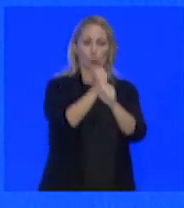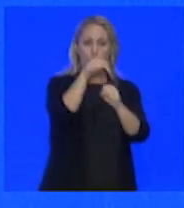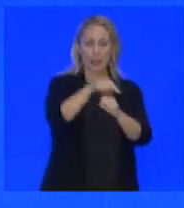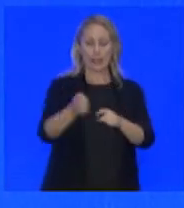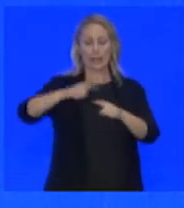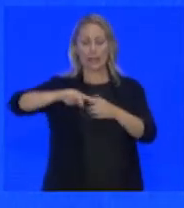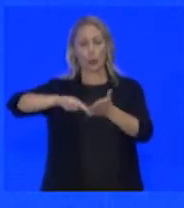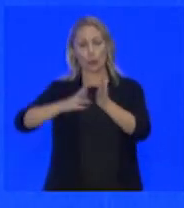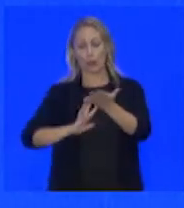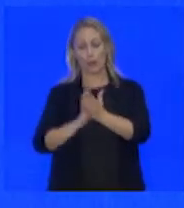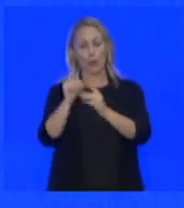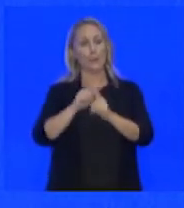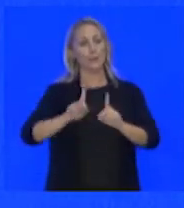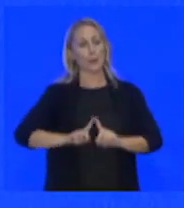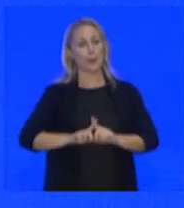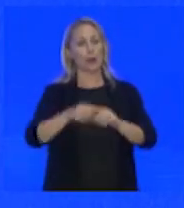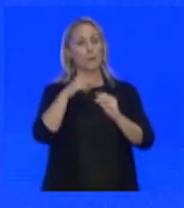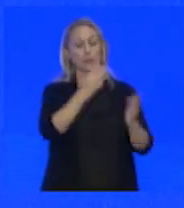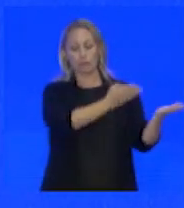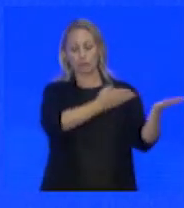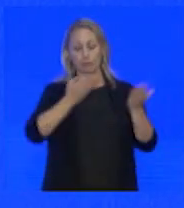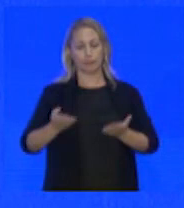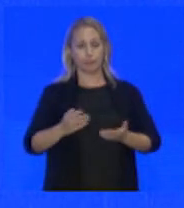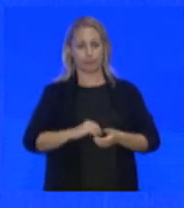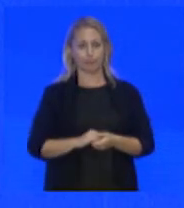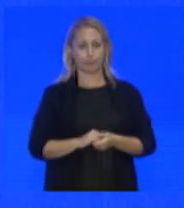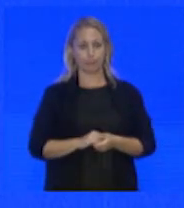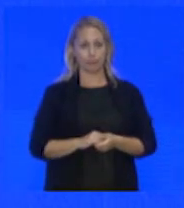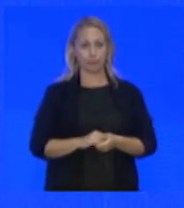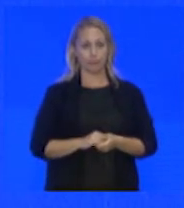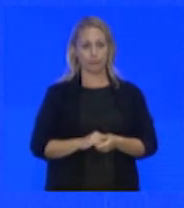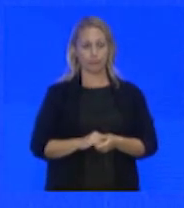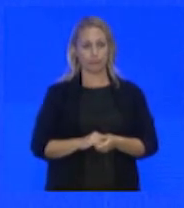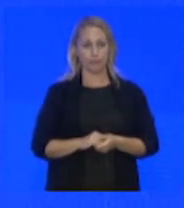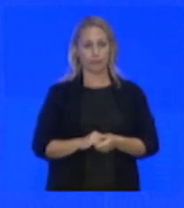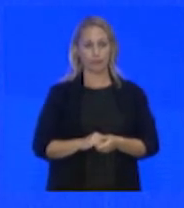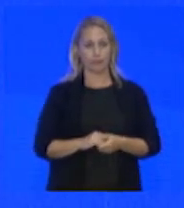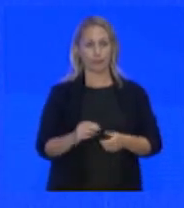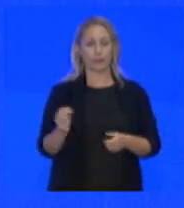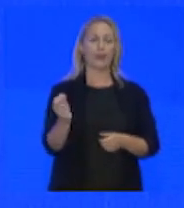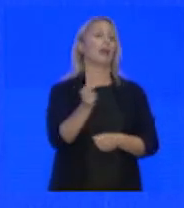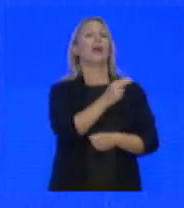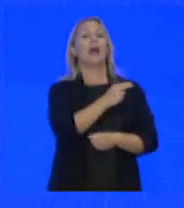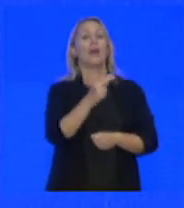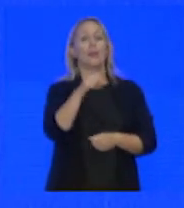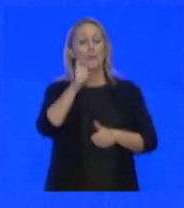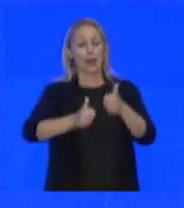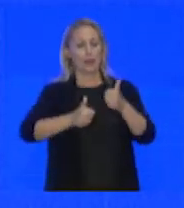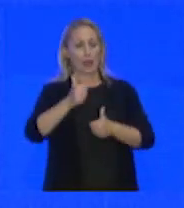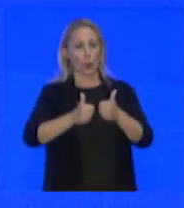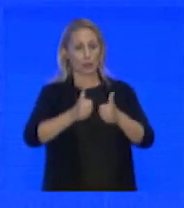οικονομία, ανταμείβεται. Στον τομέα των αμυντικών βιομηχανιών είναι έτοιμοι οι σχετικοί διαγωνισμοί, όπως και